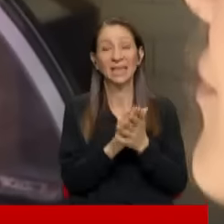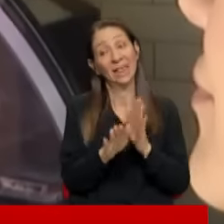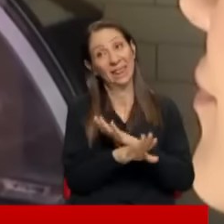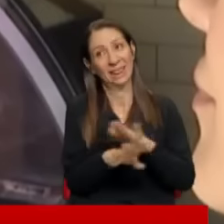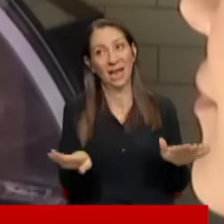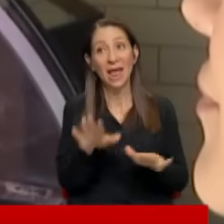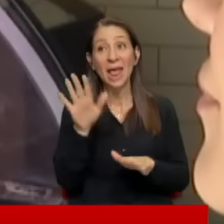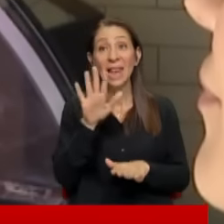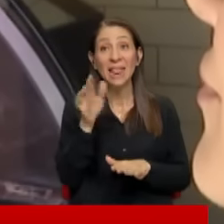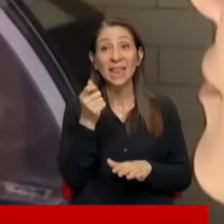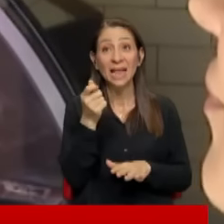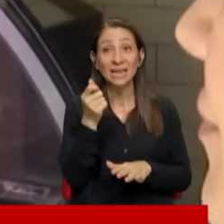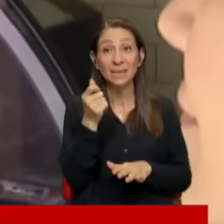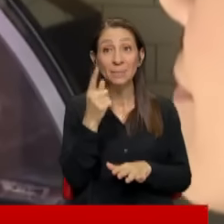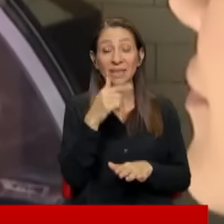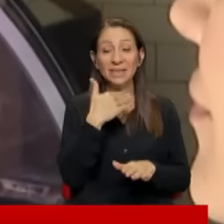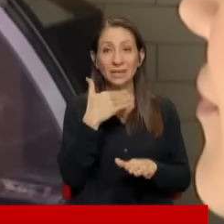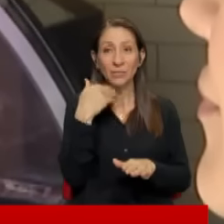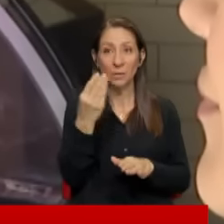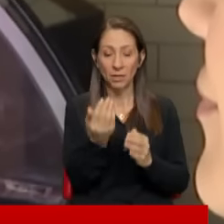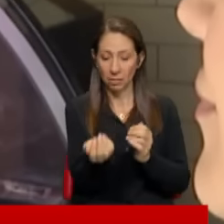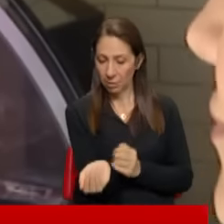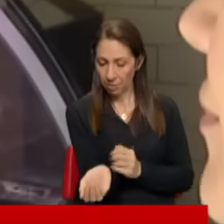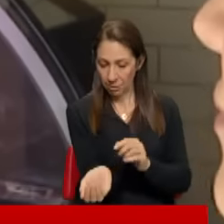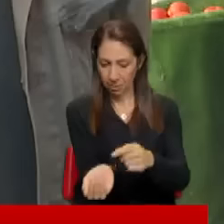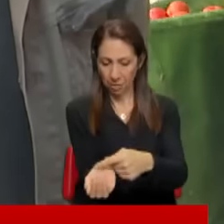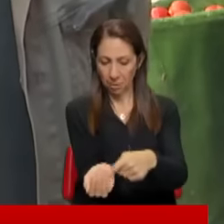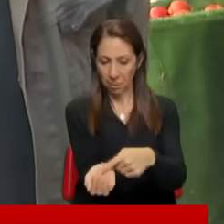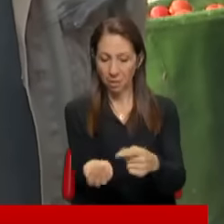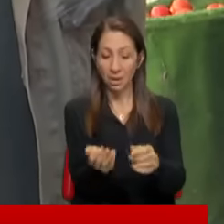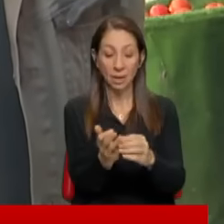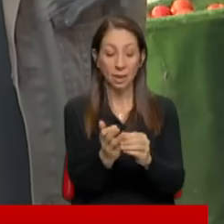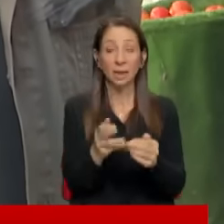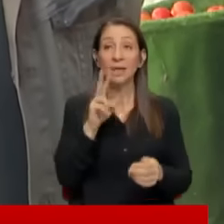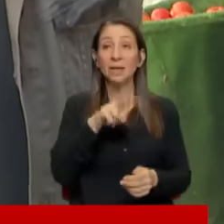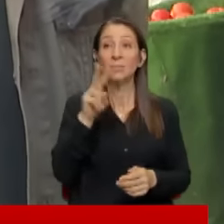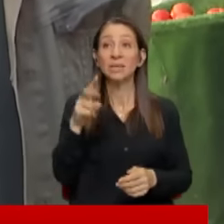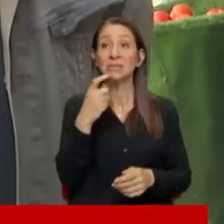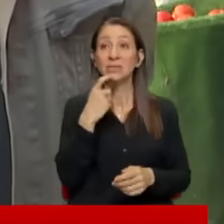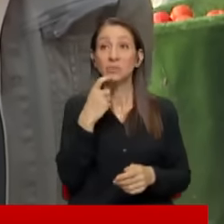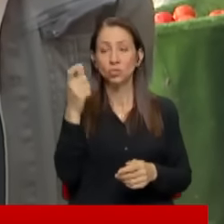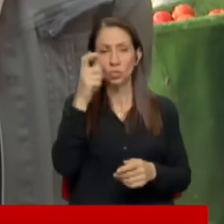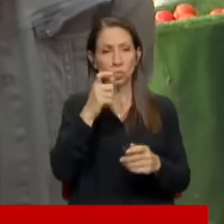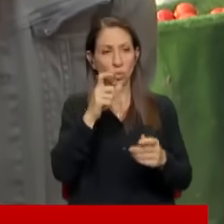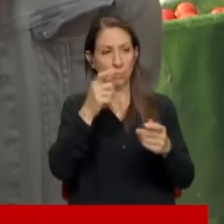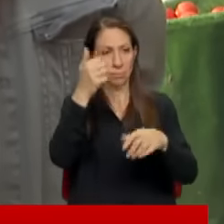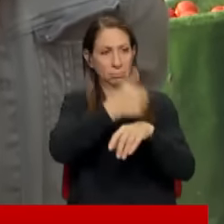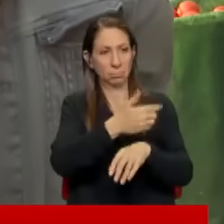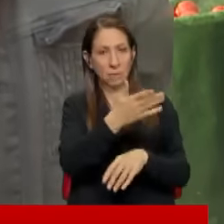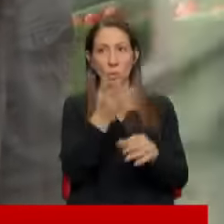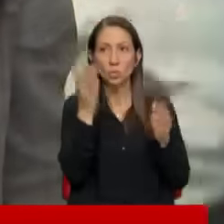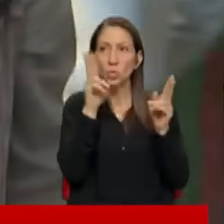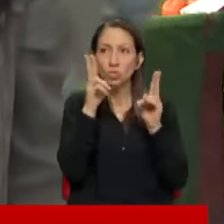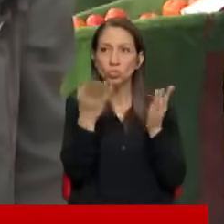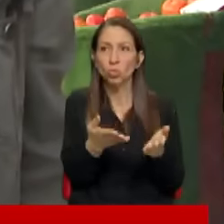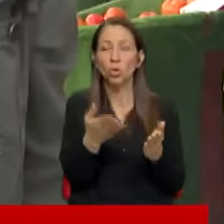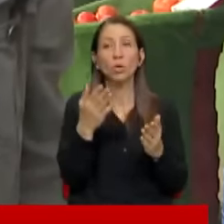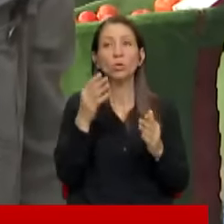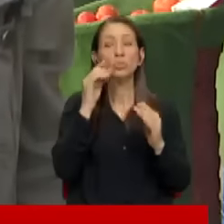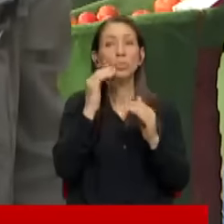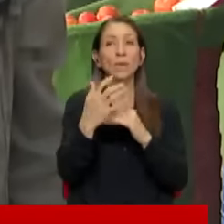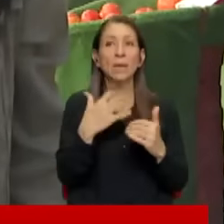yani. 50 liralık bir kıyma veriyoruz, bir avuç içi kadar olmuyor. 22 senedir ülkeyi yönetiyorlar. Gelinen bu. Vatandaş